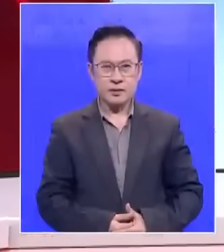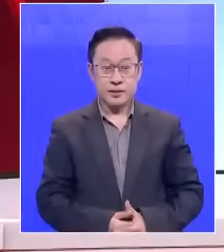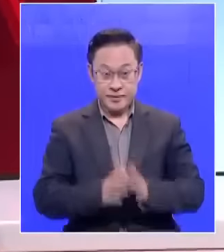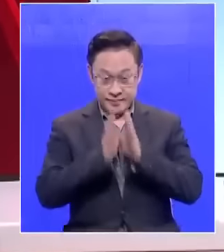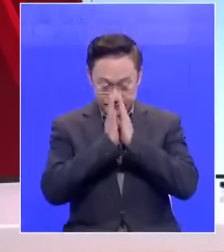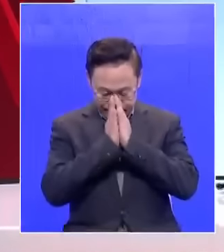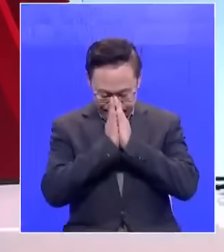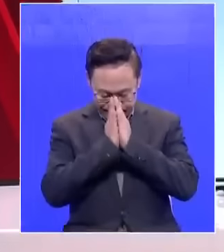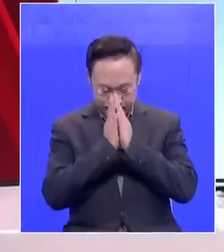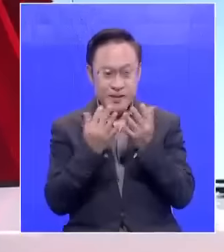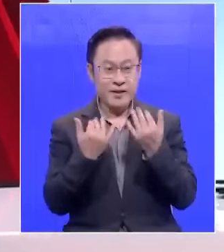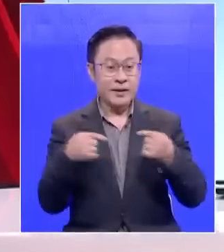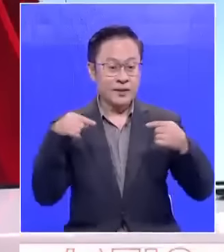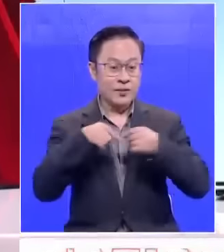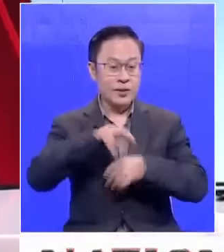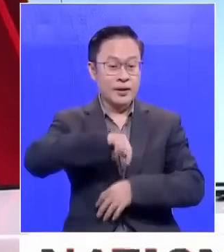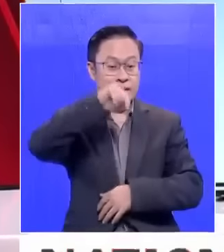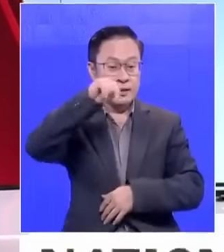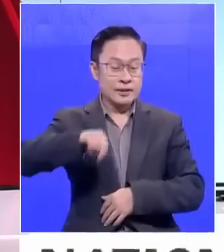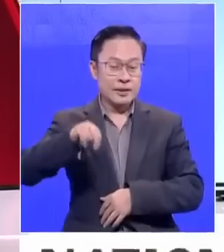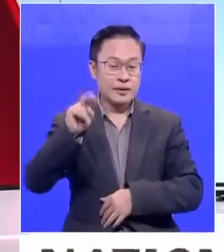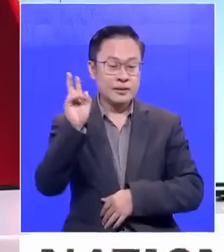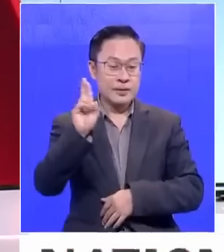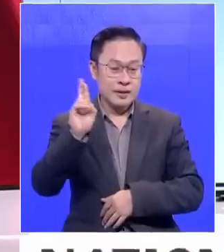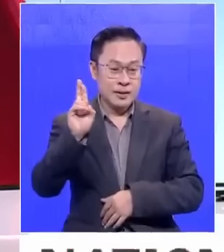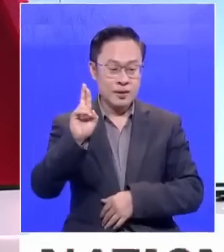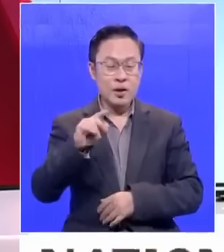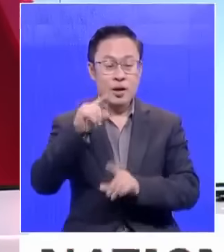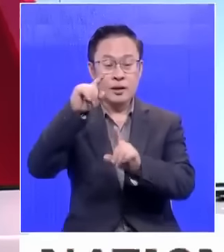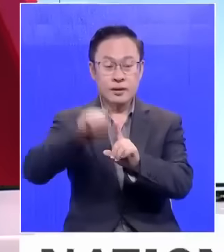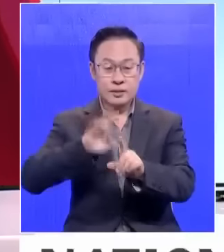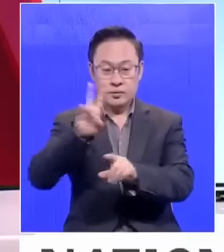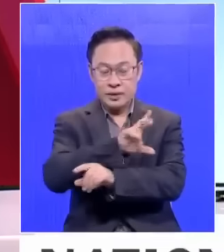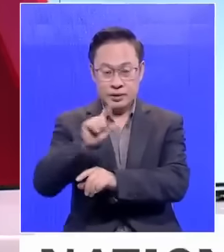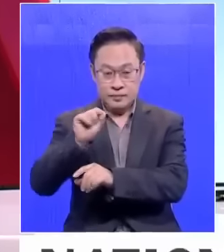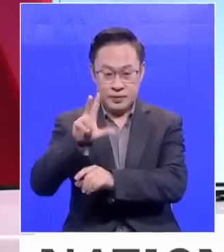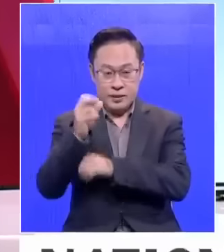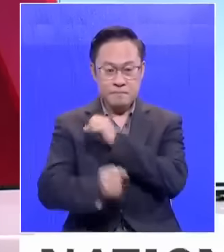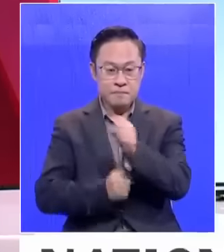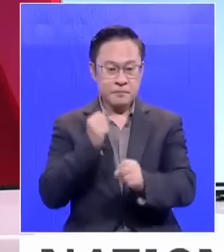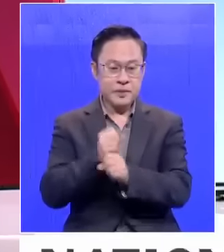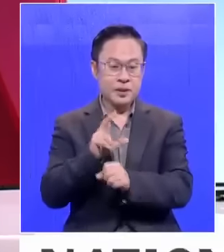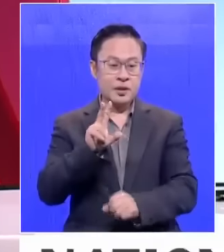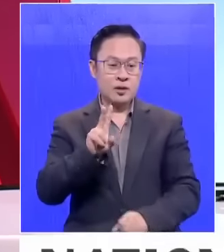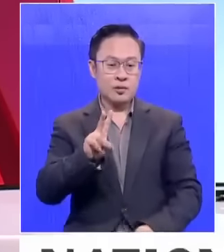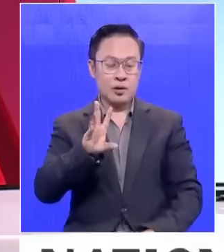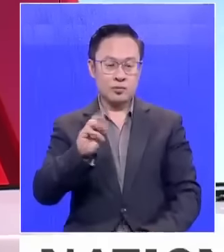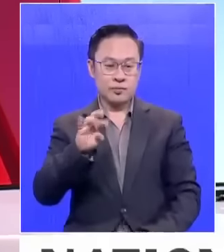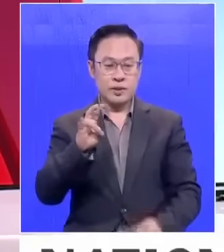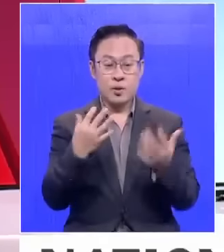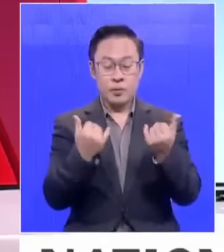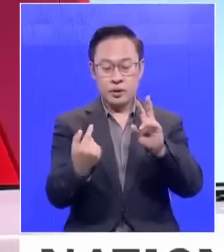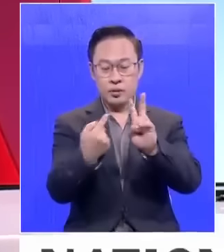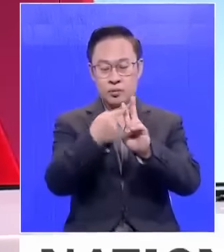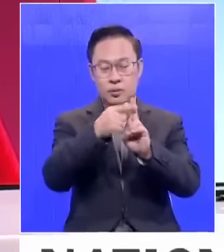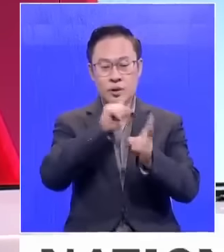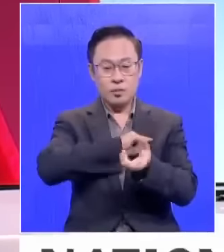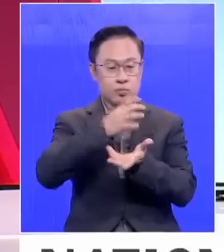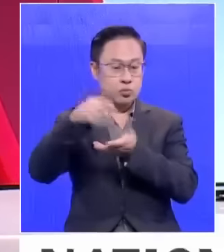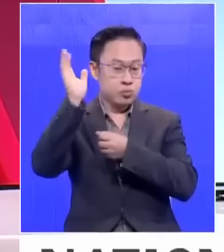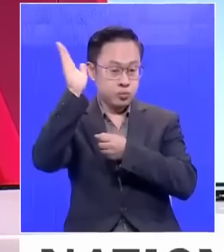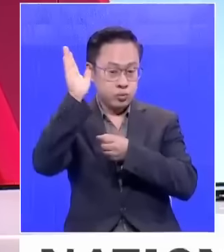สวัสดีครับ สวัสดีค่ะเนชั่นทันเที่ยงวันนี้23กรกฎาคม2567อยู่กับคุณอองอติชาติวงวุฒิวัฒน์ดิฉันหน่อย